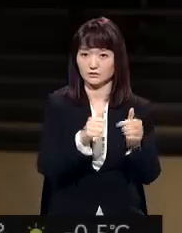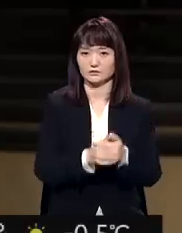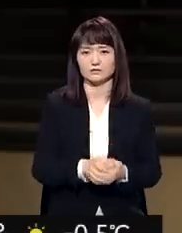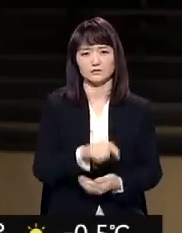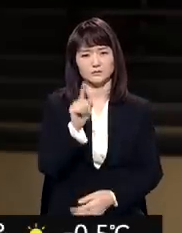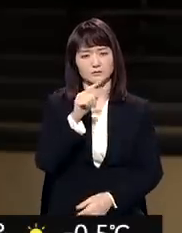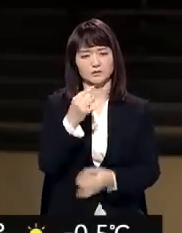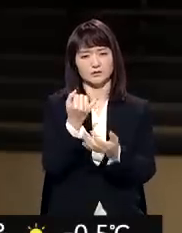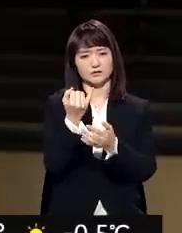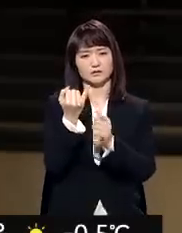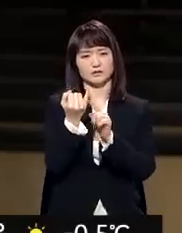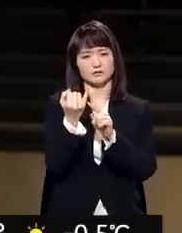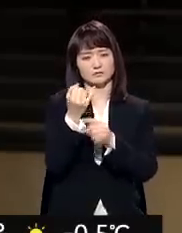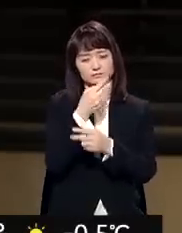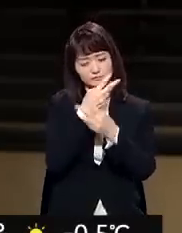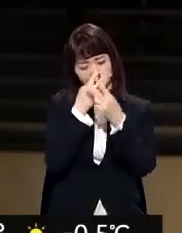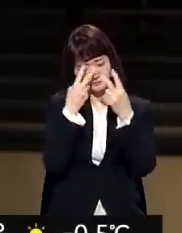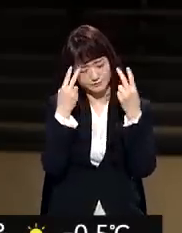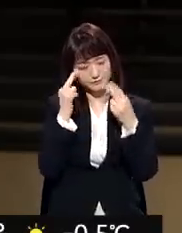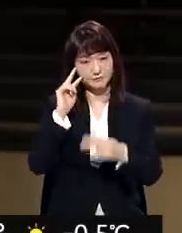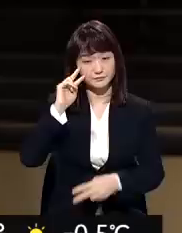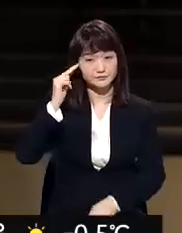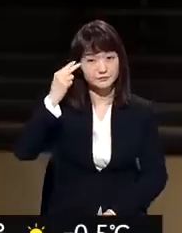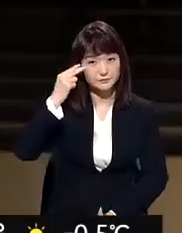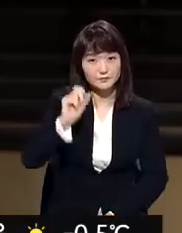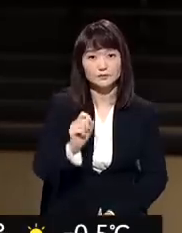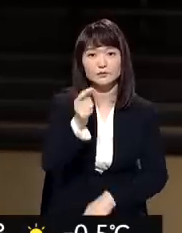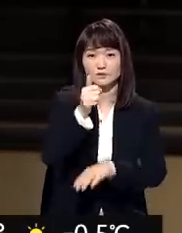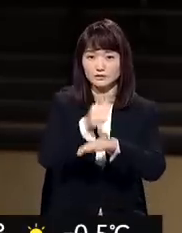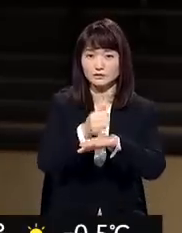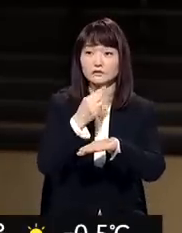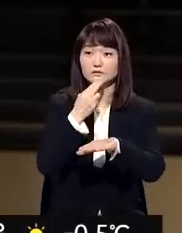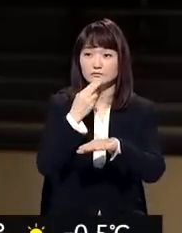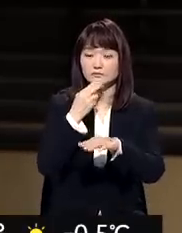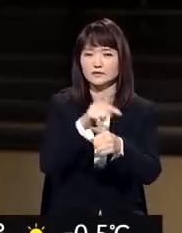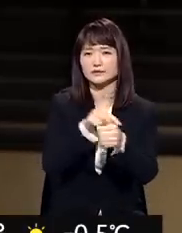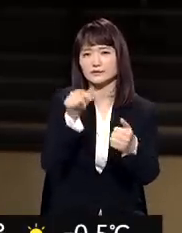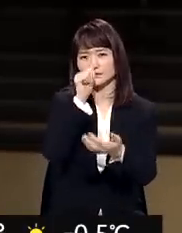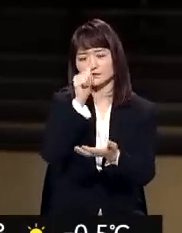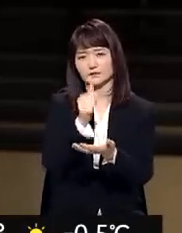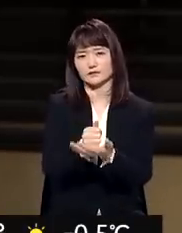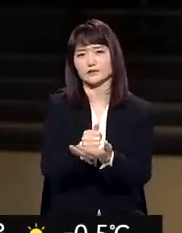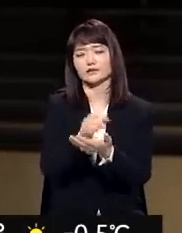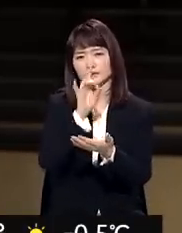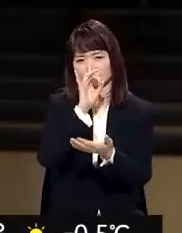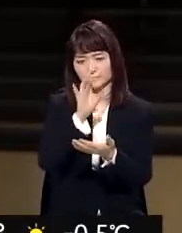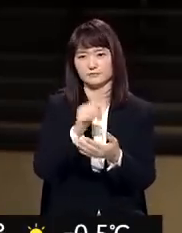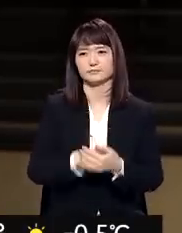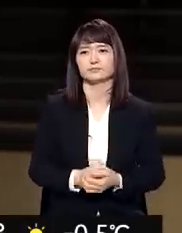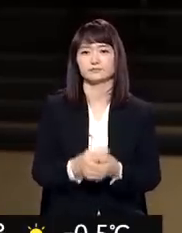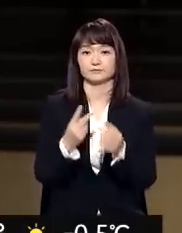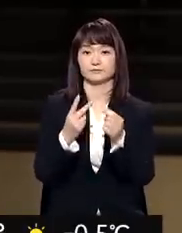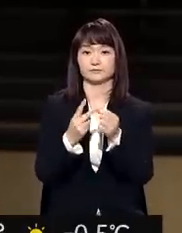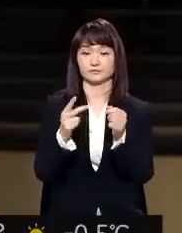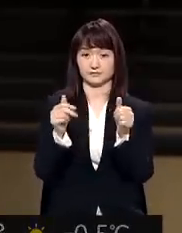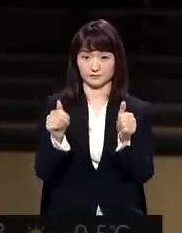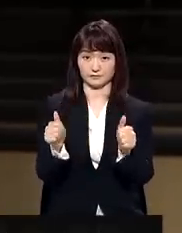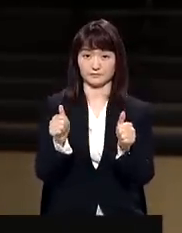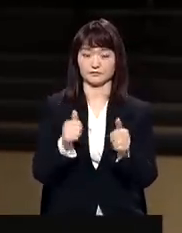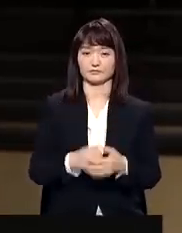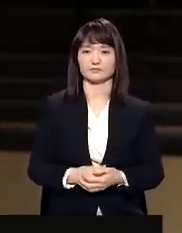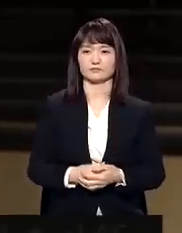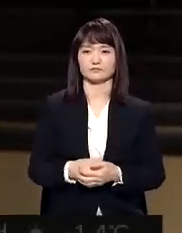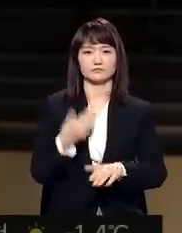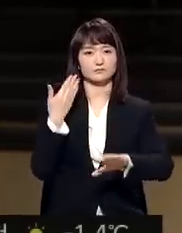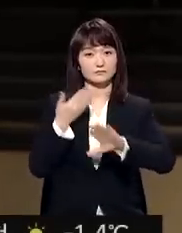뭔가 자고 있는 거로 착각을 하고 그래서 인과관계 없기 때문에 살인죄가 성립할 수 없다라고 했는데 항소심 2심에서는